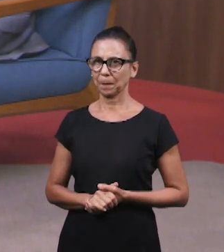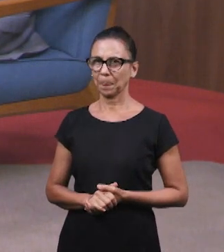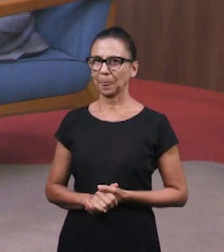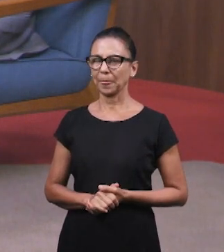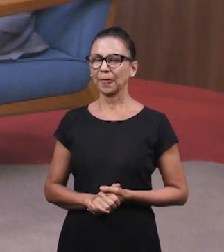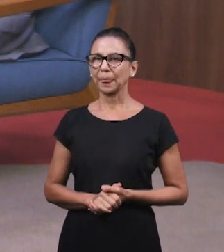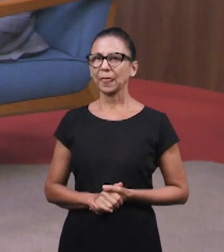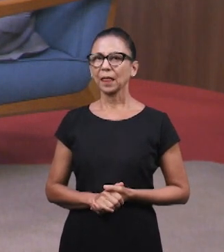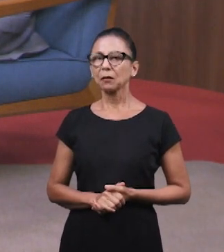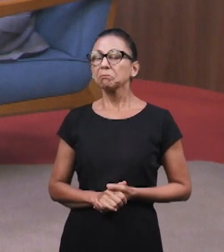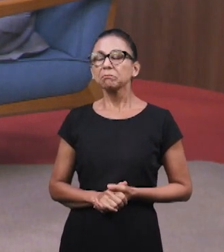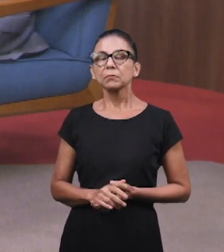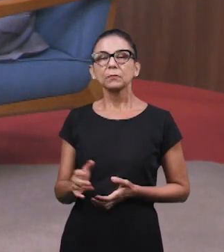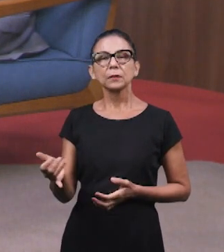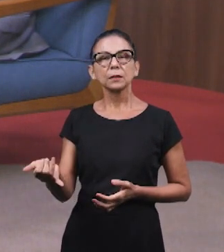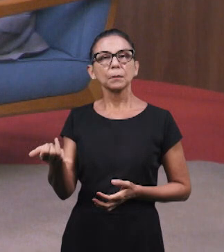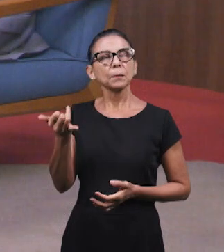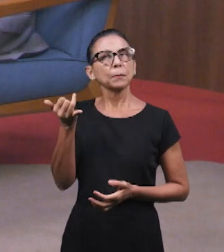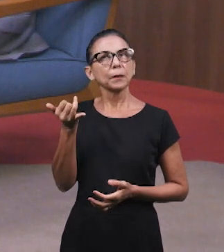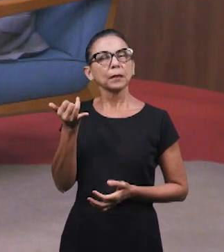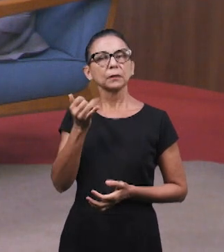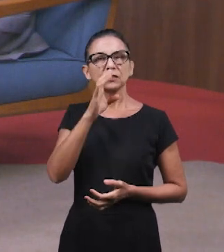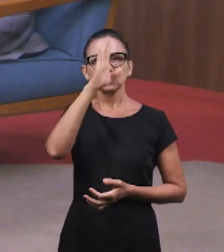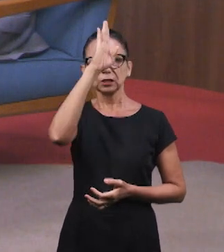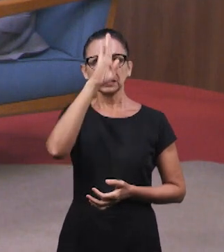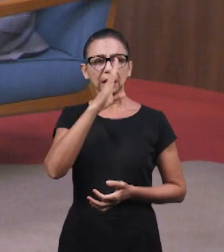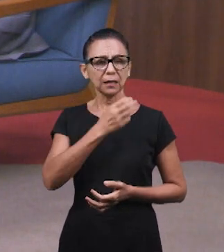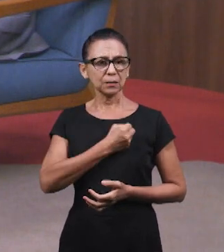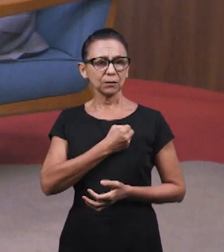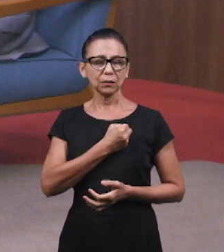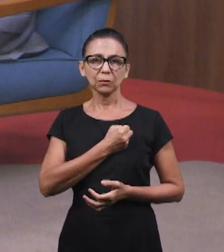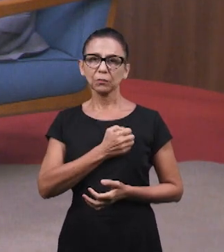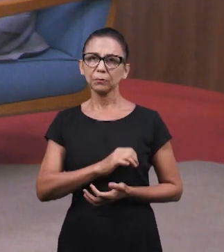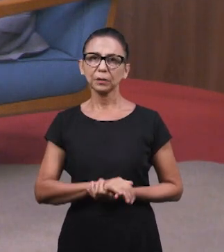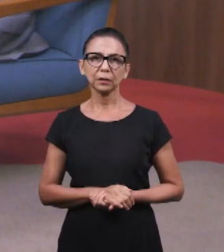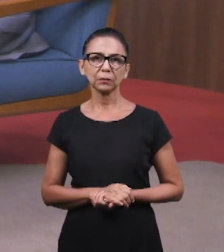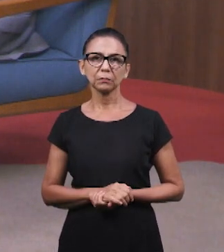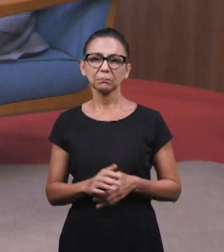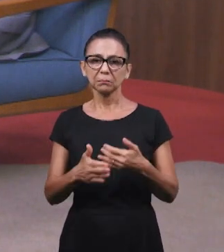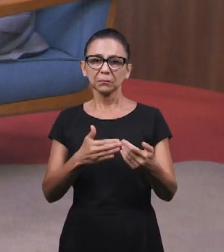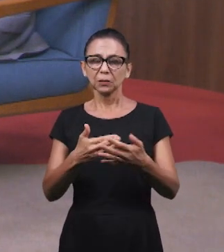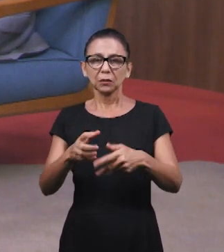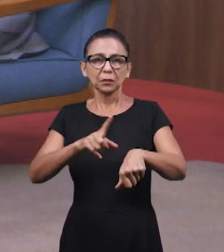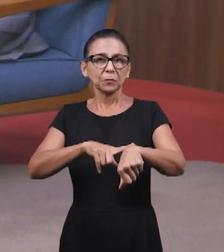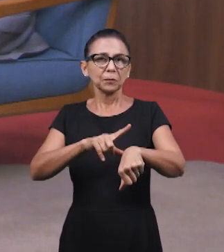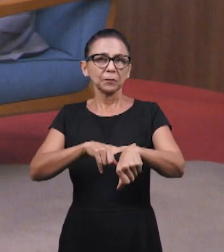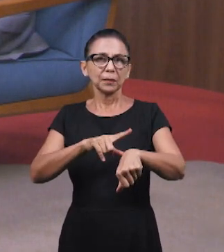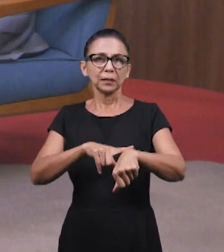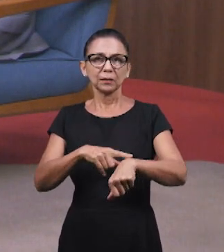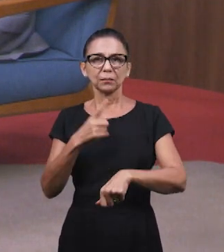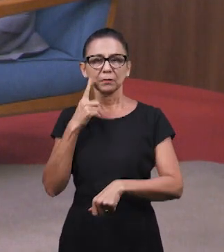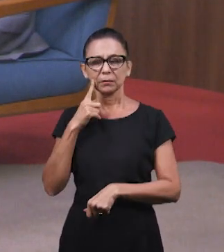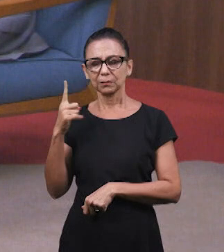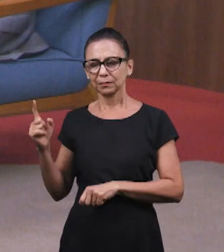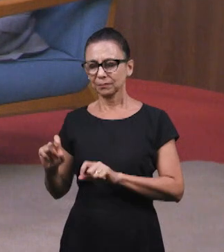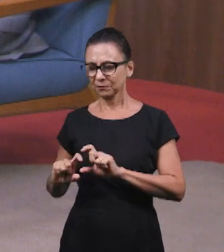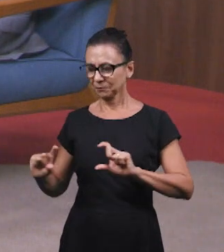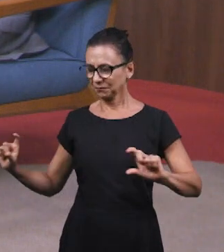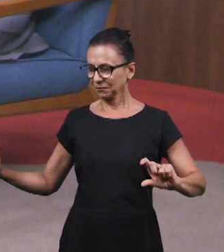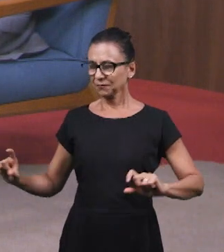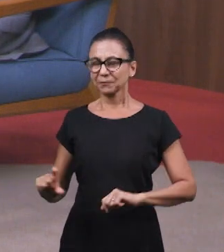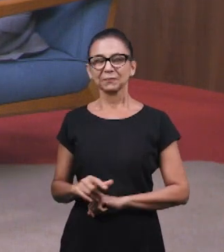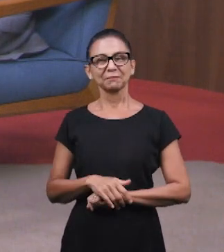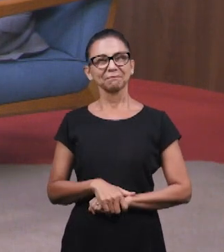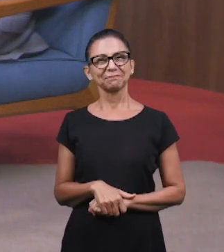d'assistance spirituelle de l'Église chrétienne Maranatha. C'est simple de participer. Il suffit de faire un appel qui est gratuit, qui peut être fait